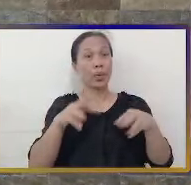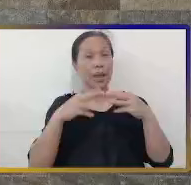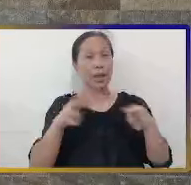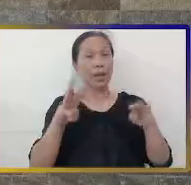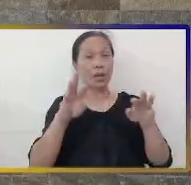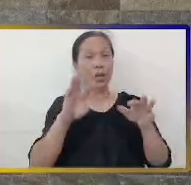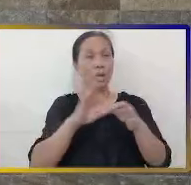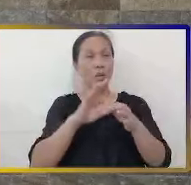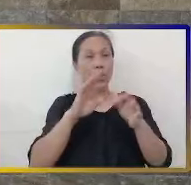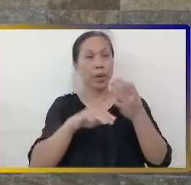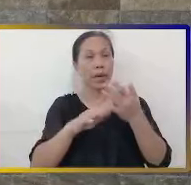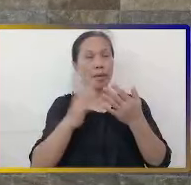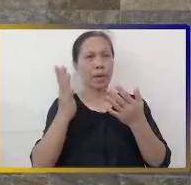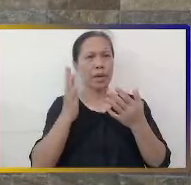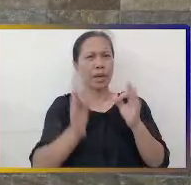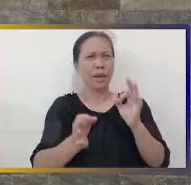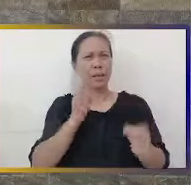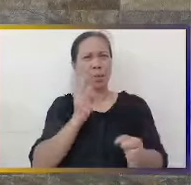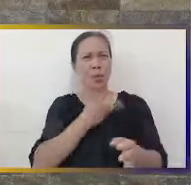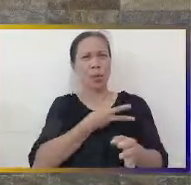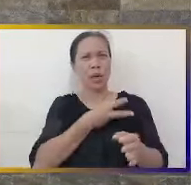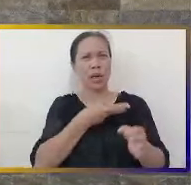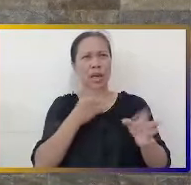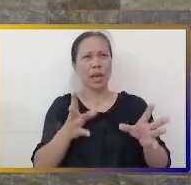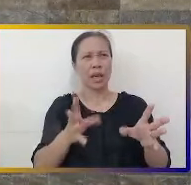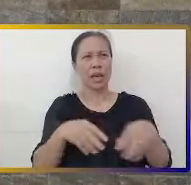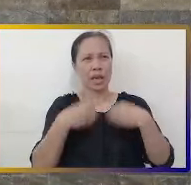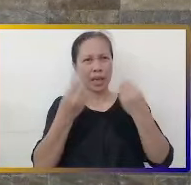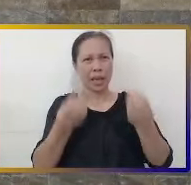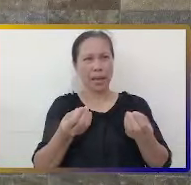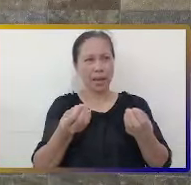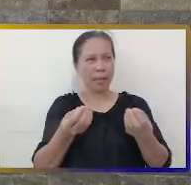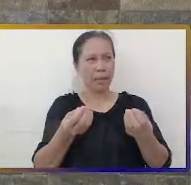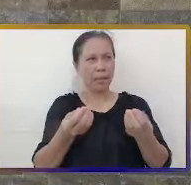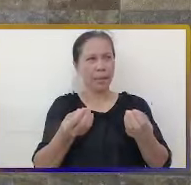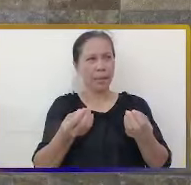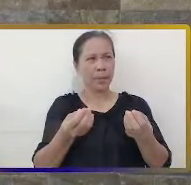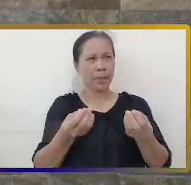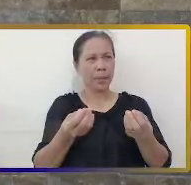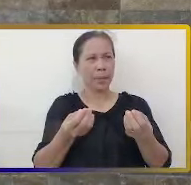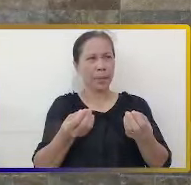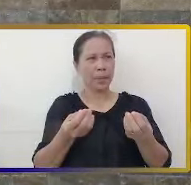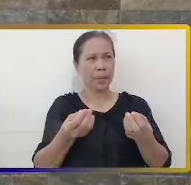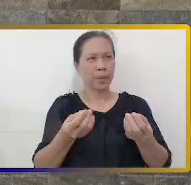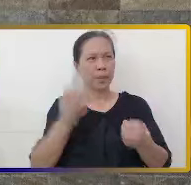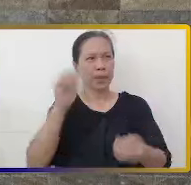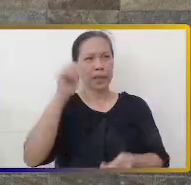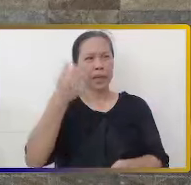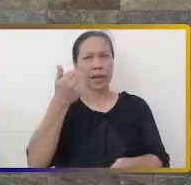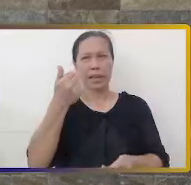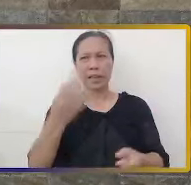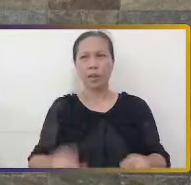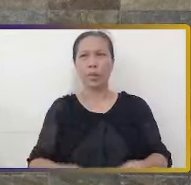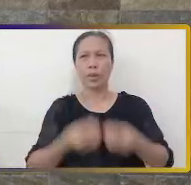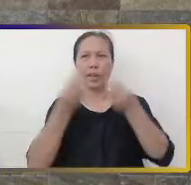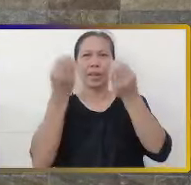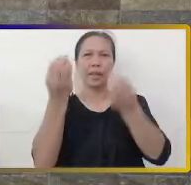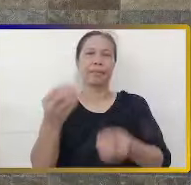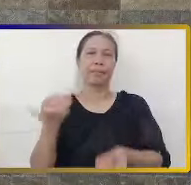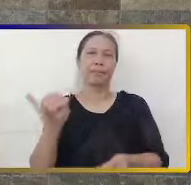imagine when you give your T offering It's so powerful that can open the windows of heaven